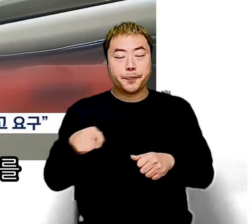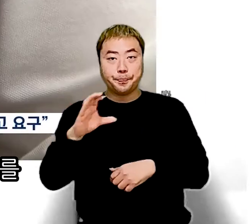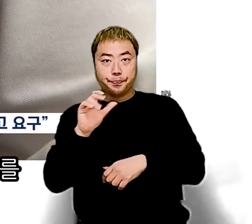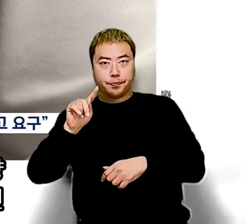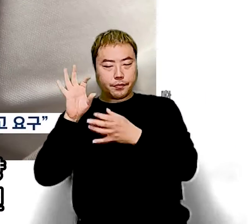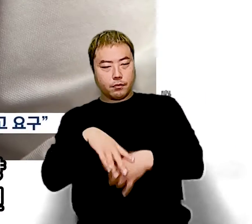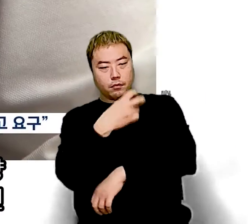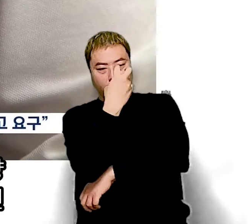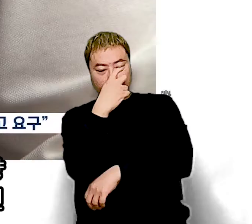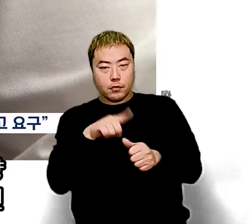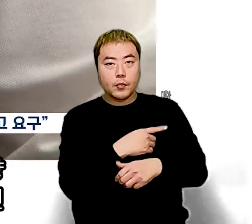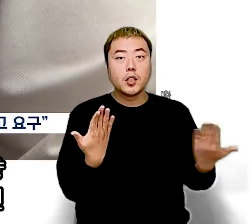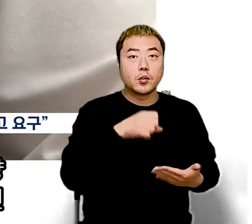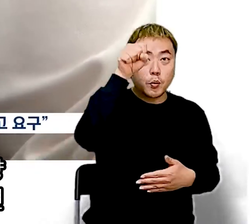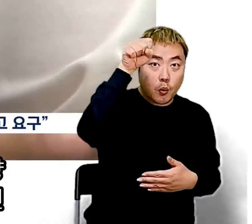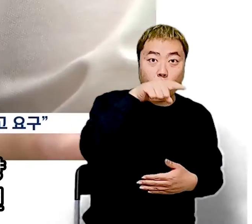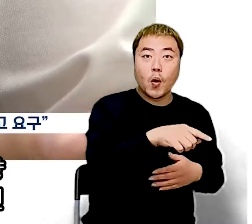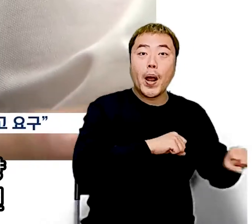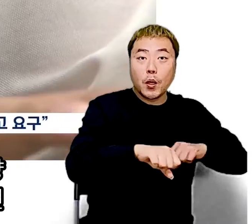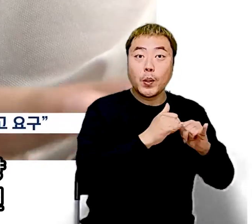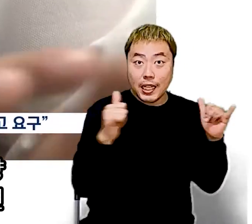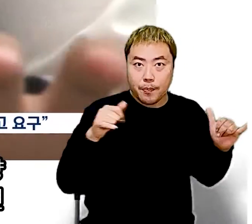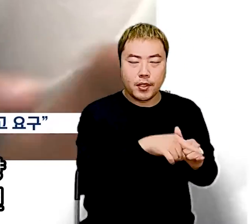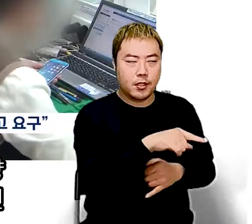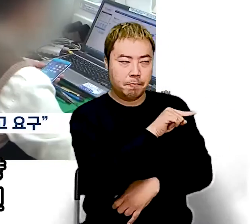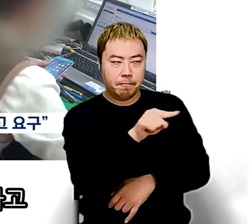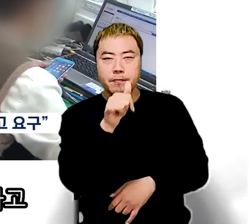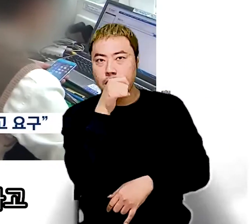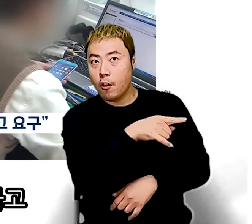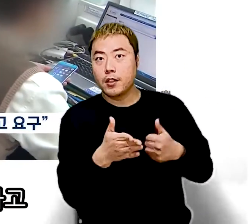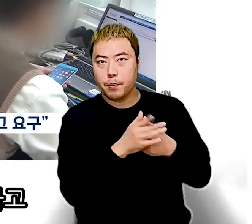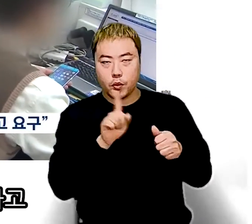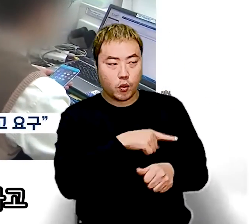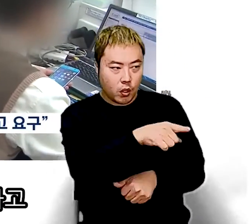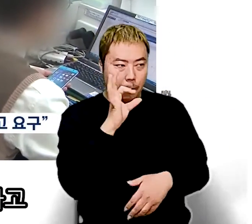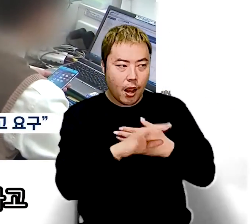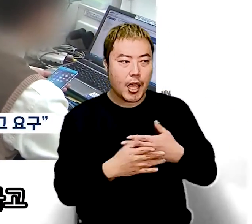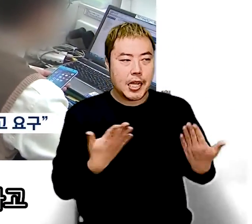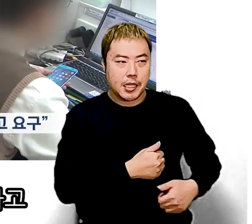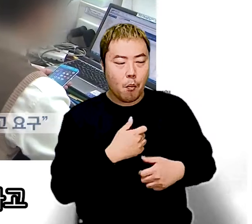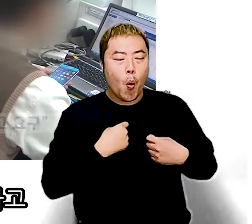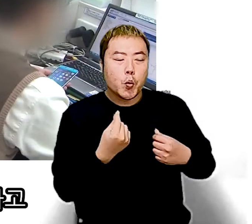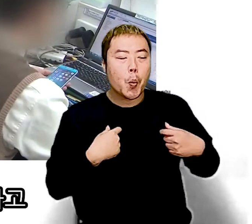상시적으로 살피며 노조 조합원의 복장 불량 같은 행위들이 발견되면 해당 CCTV